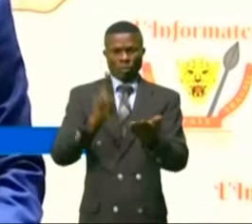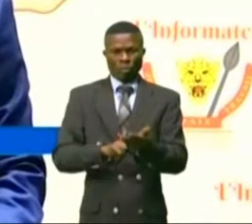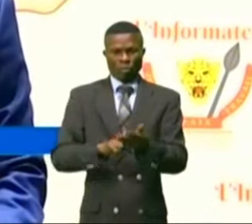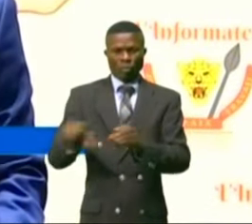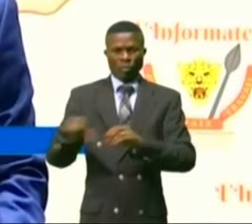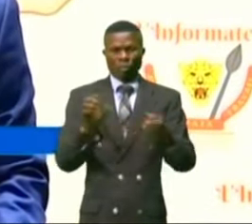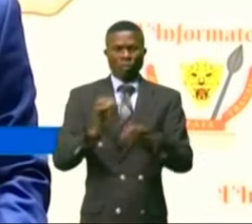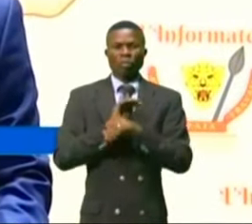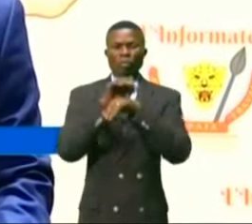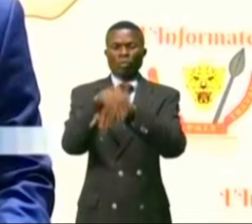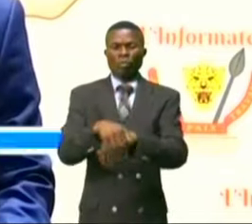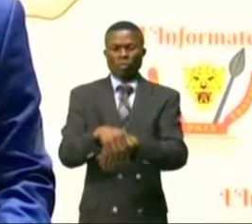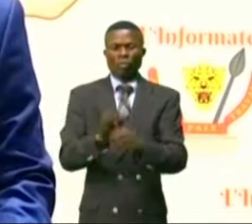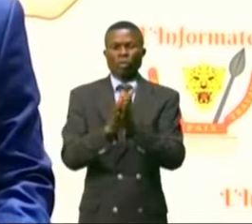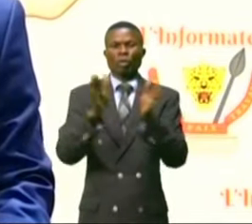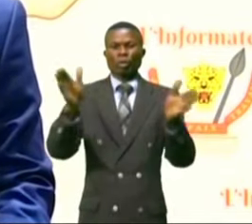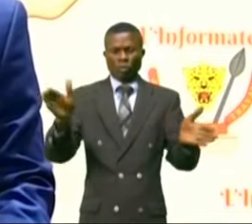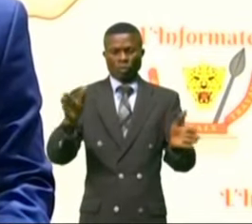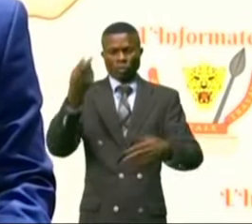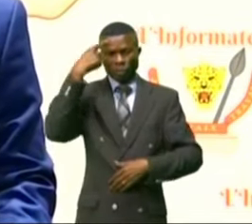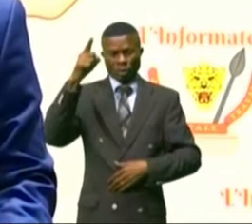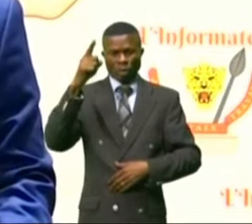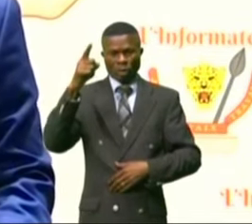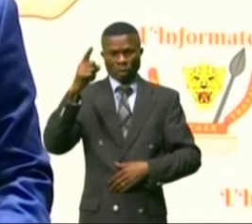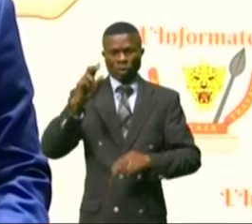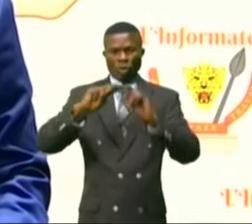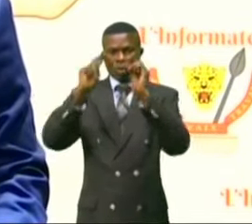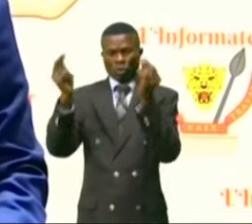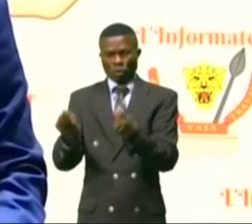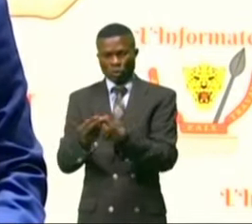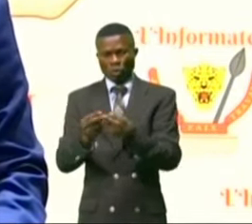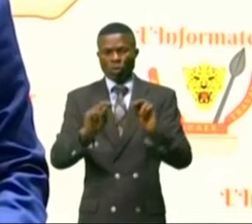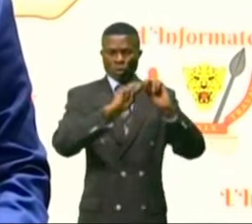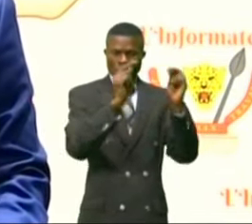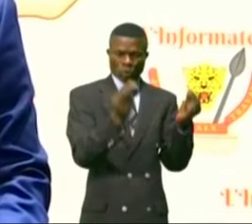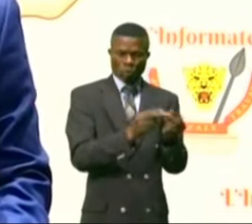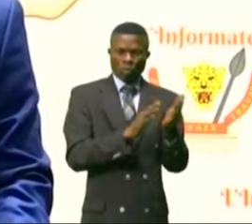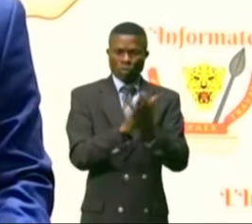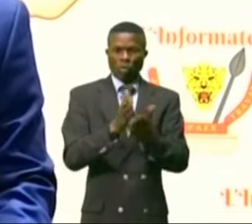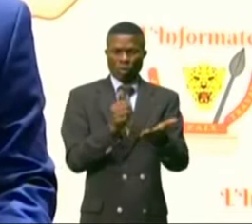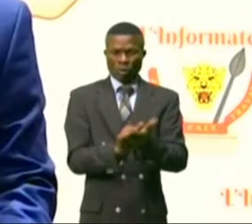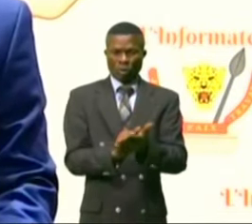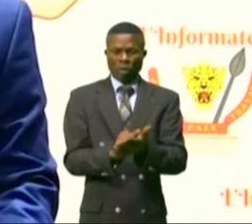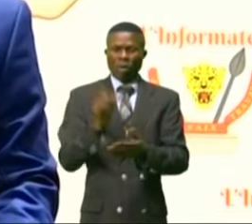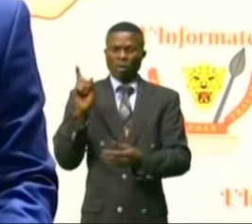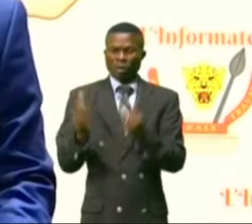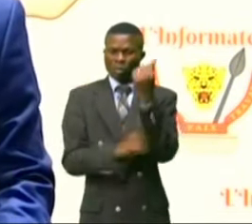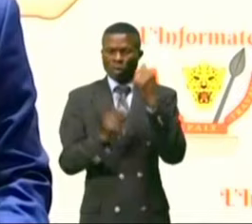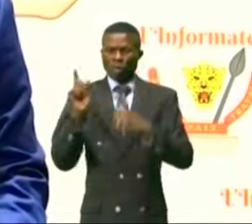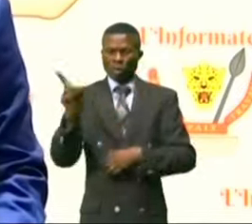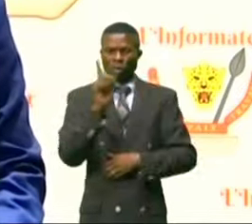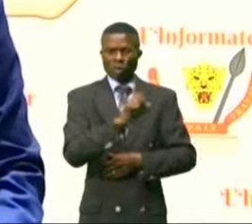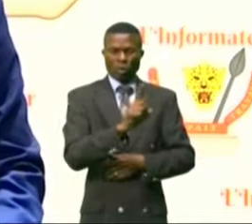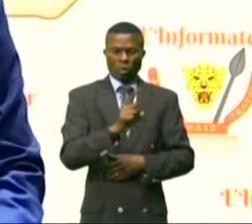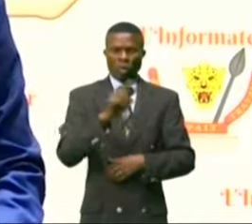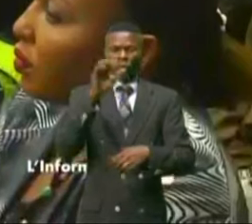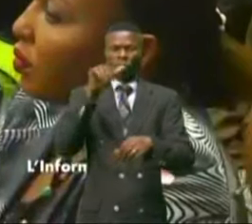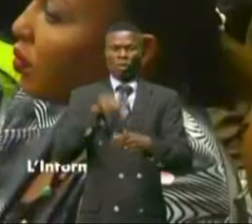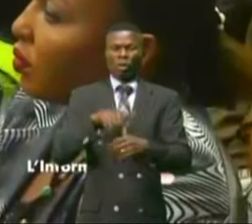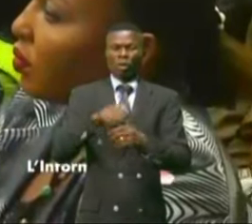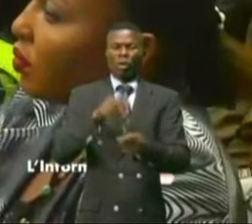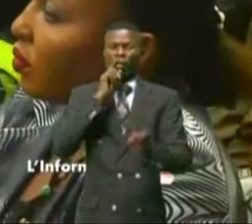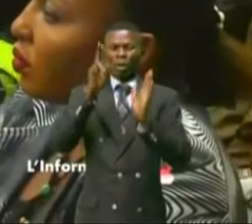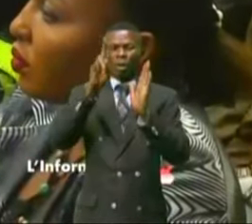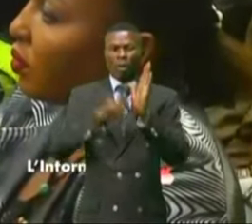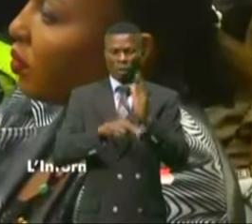actes d'engagement collectif pour les partis et regroupements concernés et individuels à la majorité